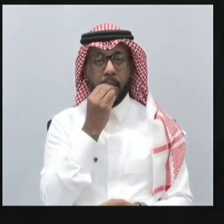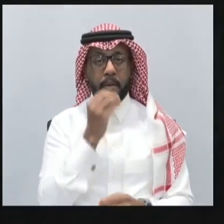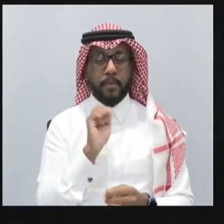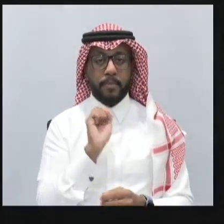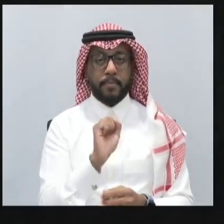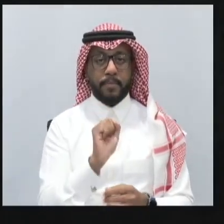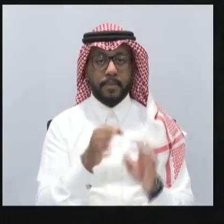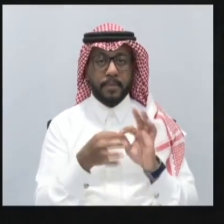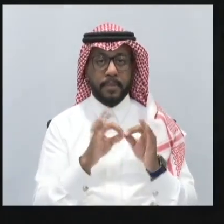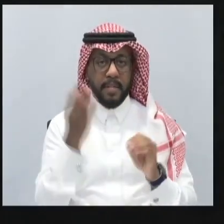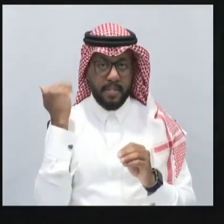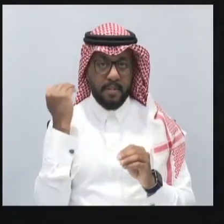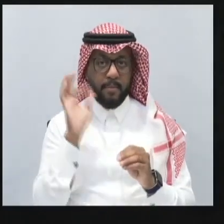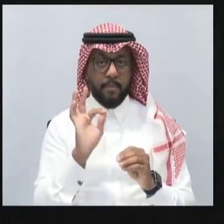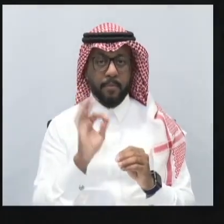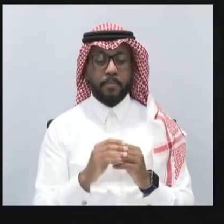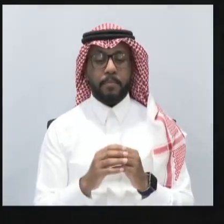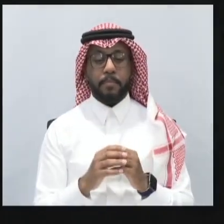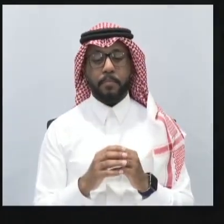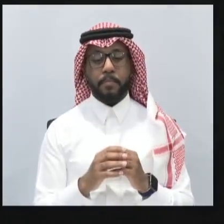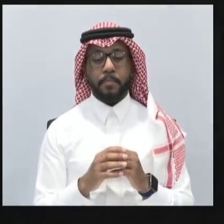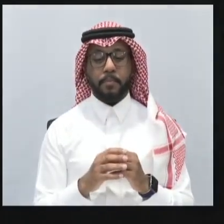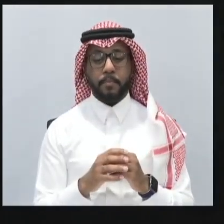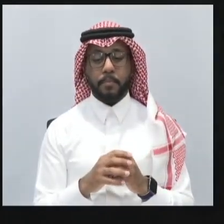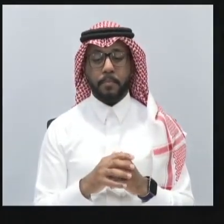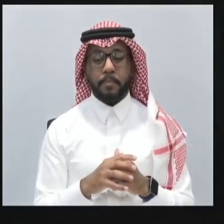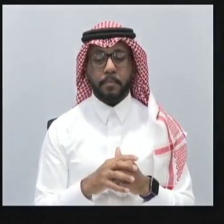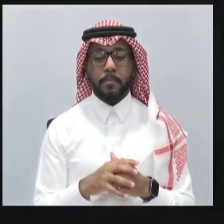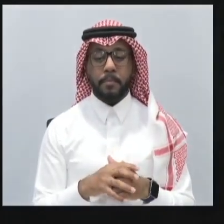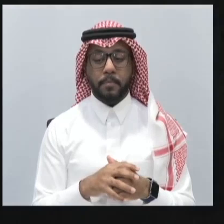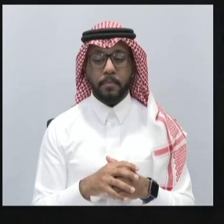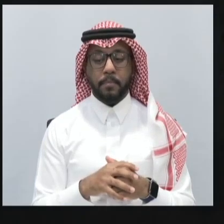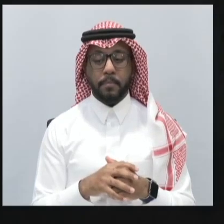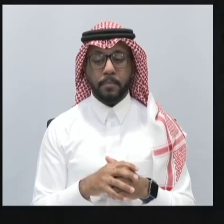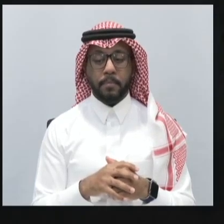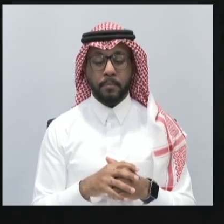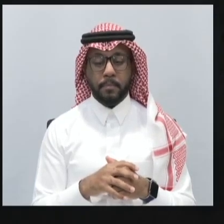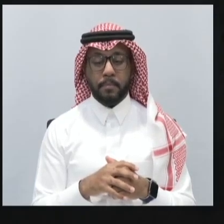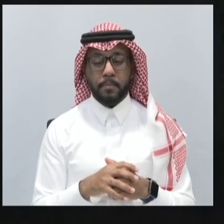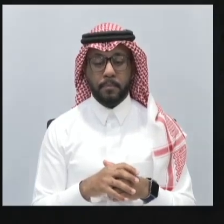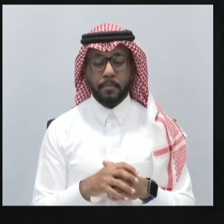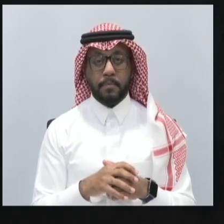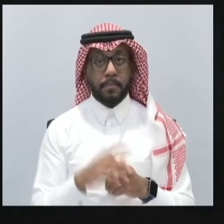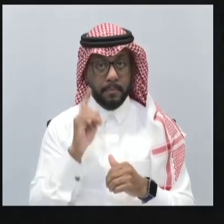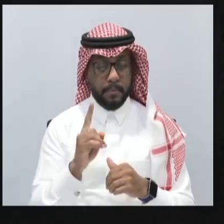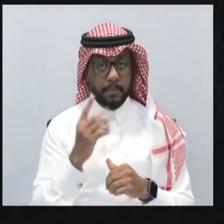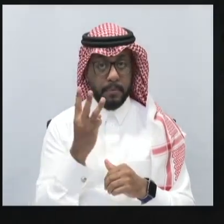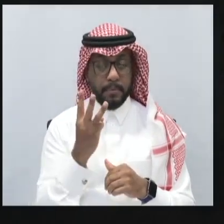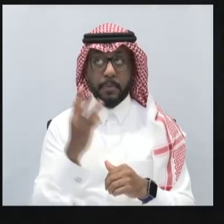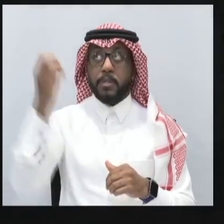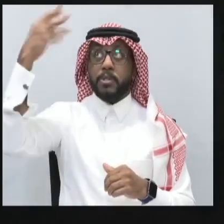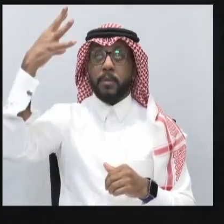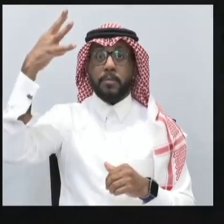سلسله غذائيه مكونه من ثلاث حيوانات طبعا اكيد معها